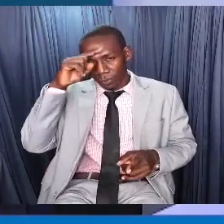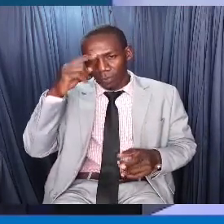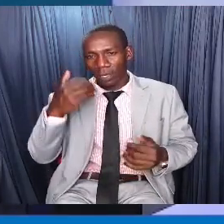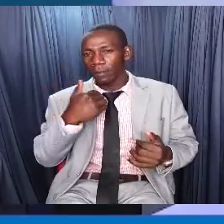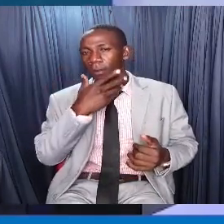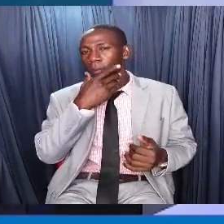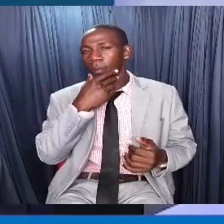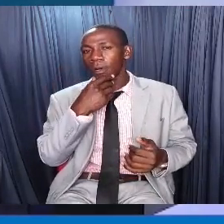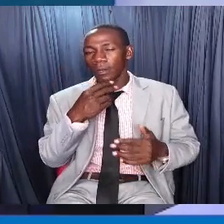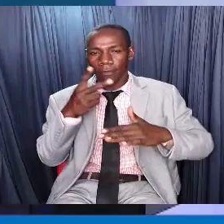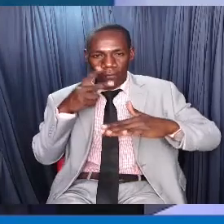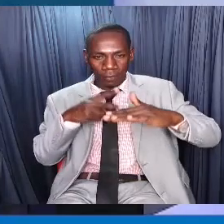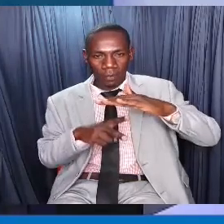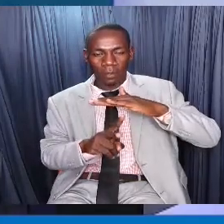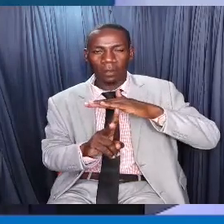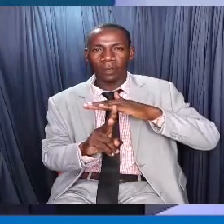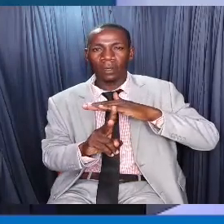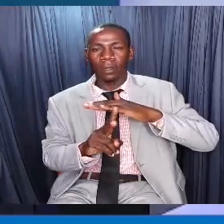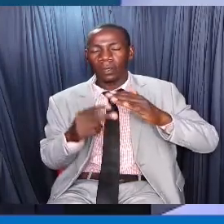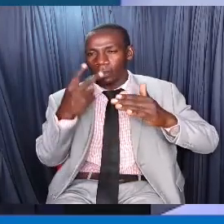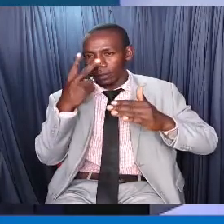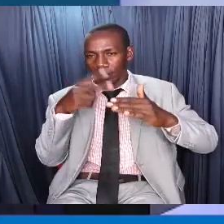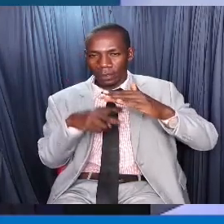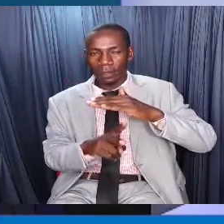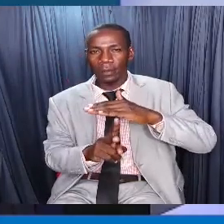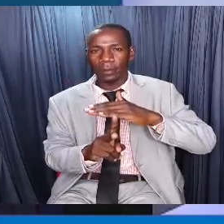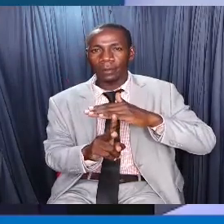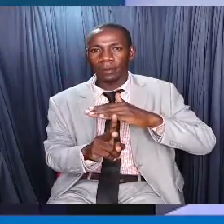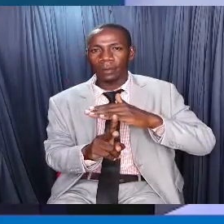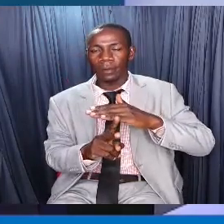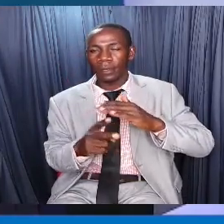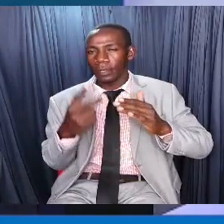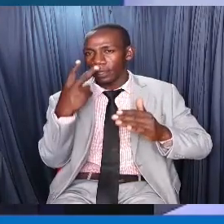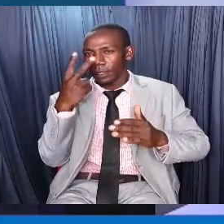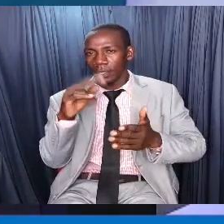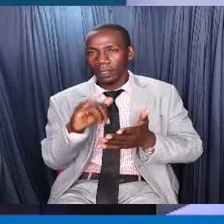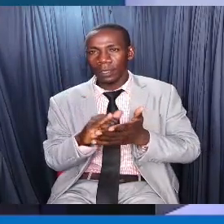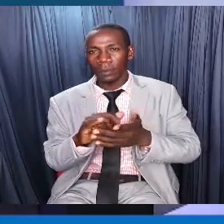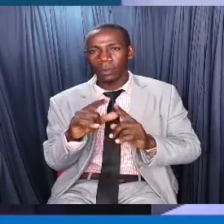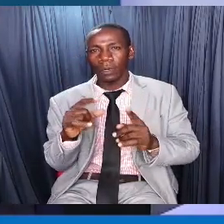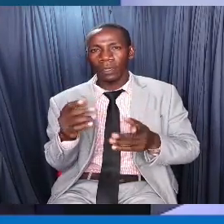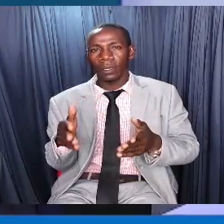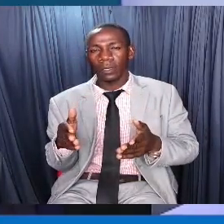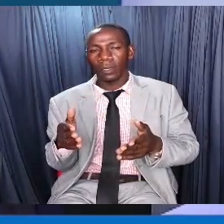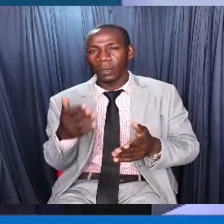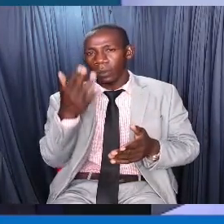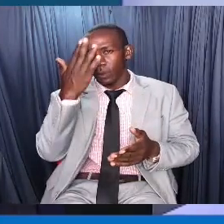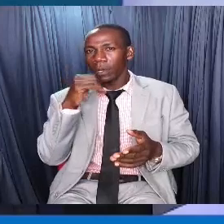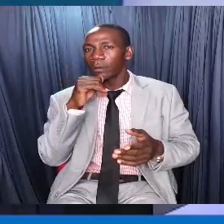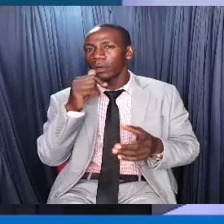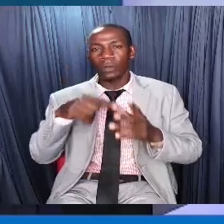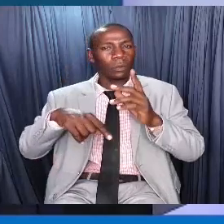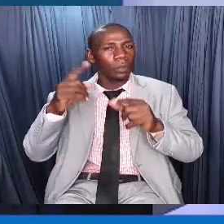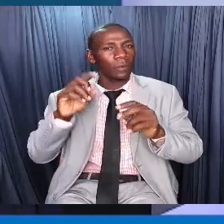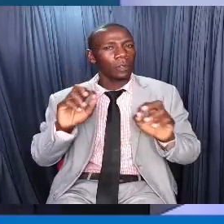because we have a man. Muonaji. A seer. Muonaji. A seer. Akiona hili neno hili. When he sees the matter here. Kwa nini alifaulu?